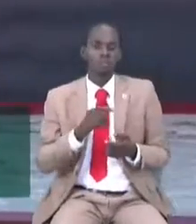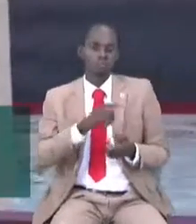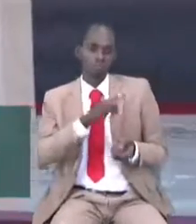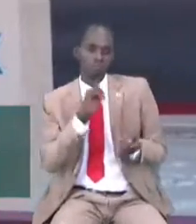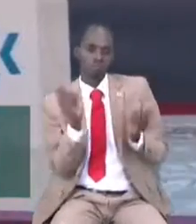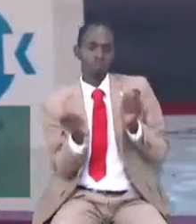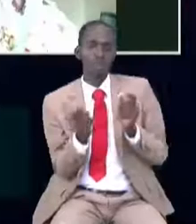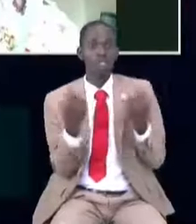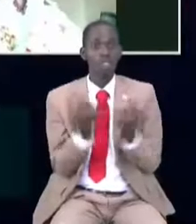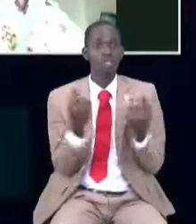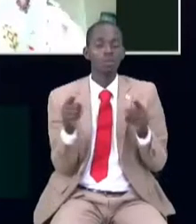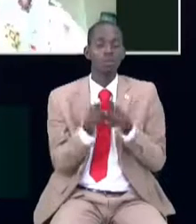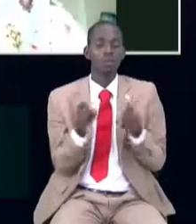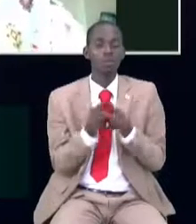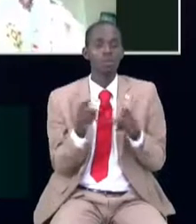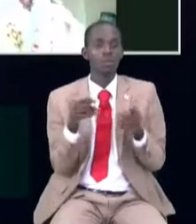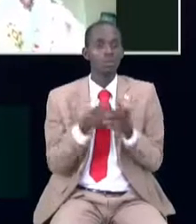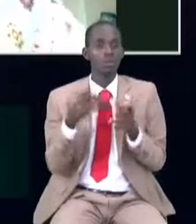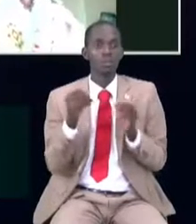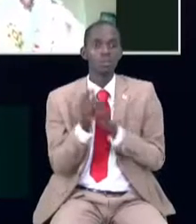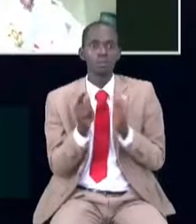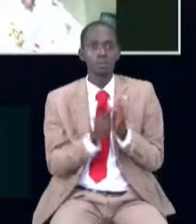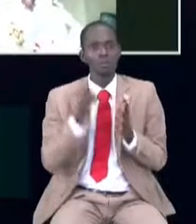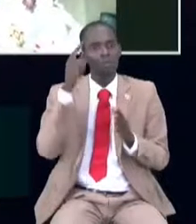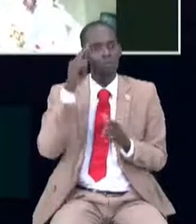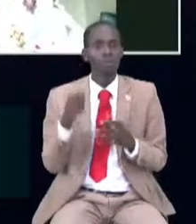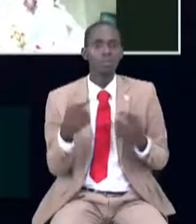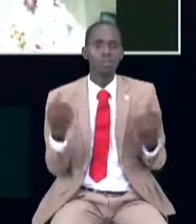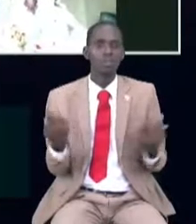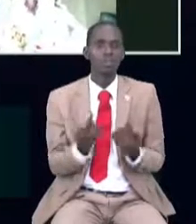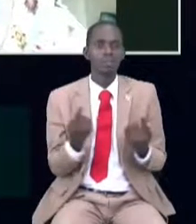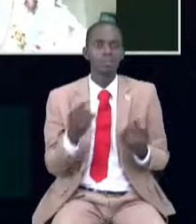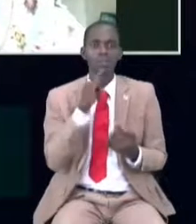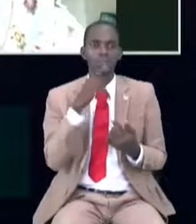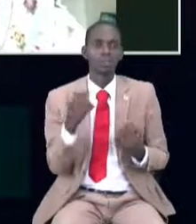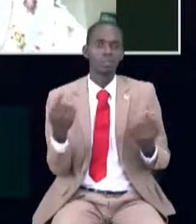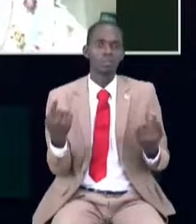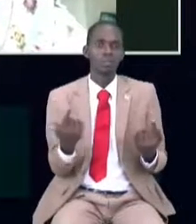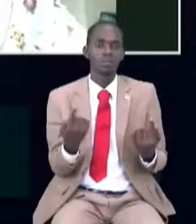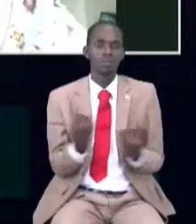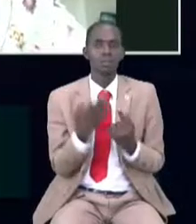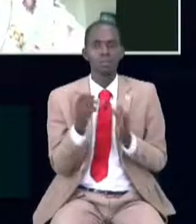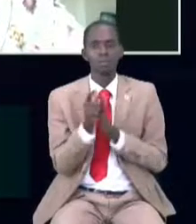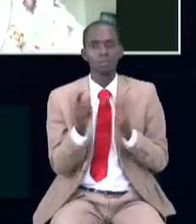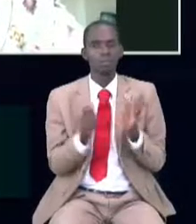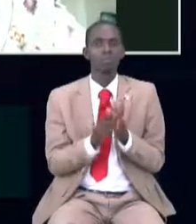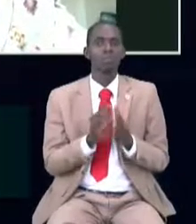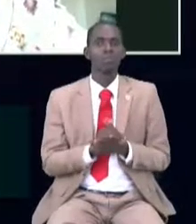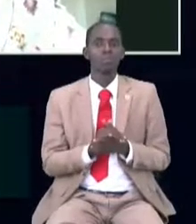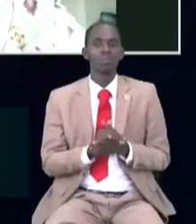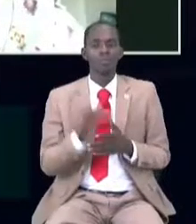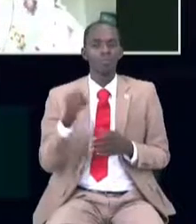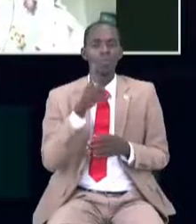loi. Quiconque pêche de Adam pour venir à Ève,